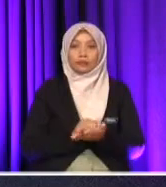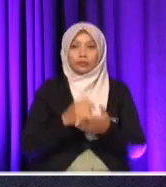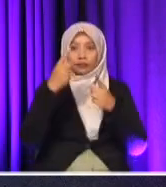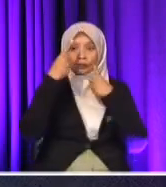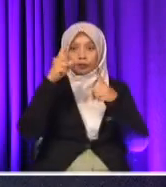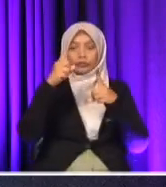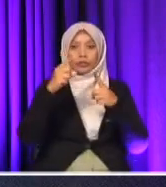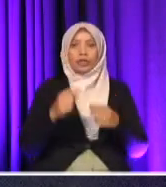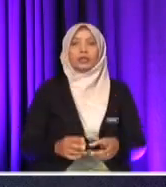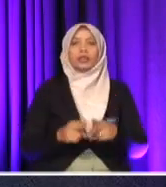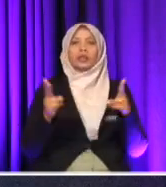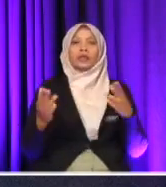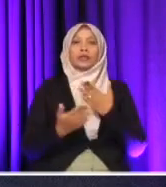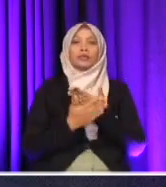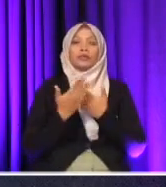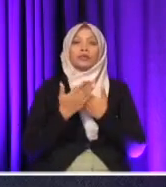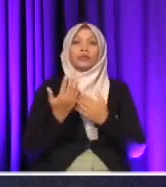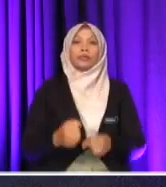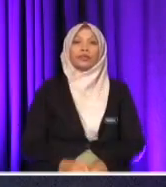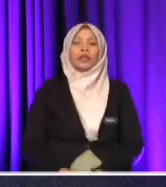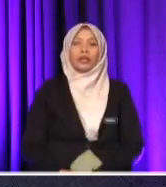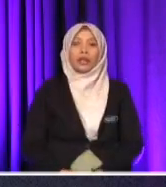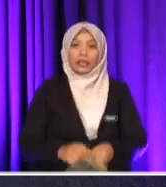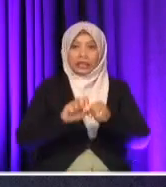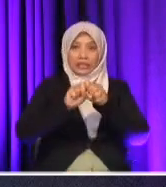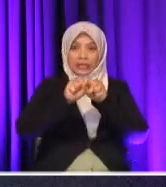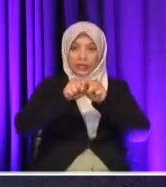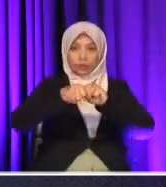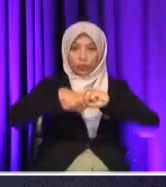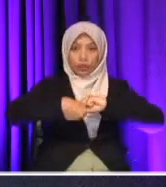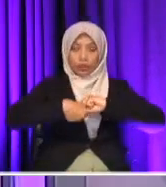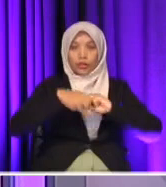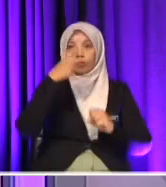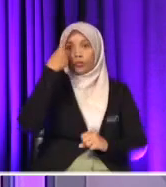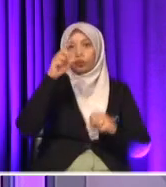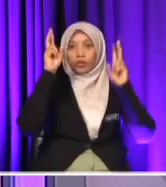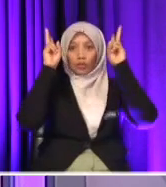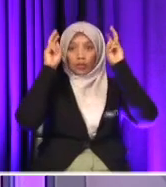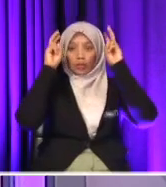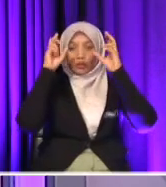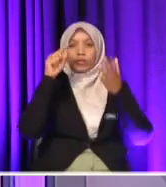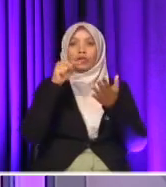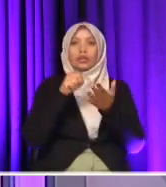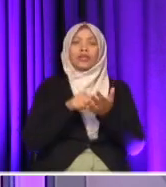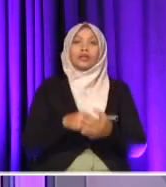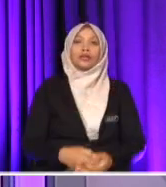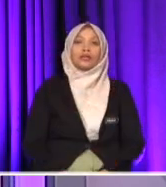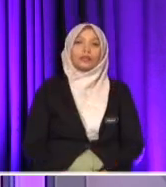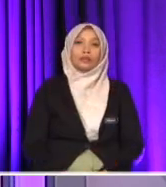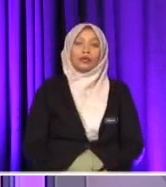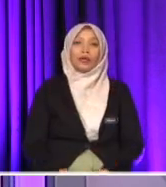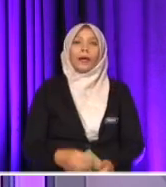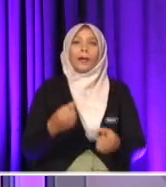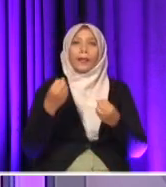dan puan sekalian. Baiklah cikgu, antara rumusan ringkas cikgu. Okey, untuk tajuk jadi, tajuk ni memang agak banyak.